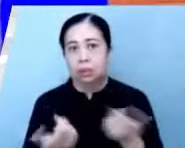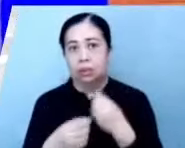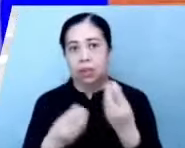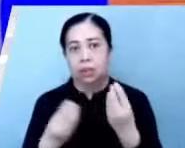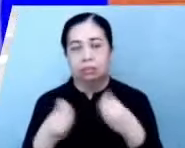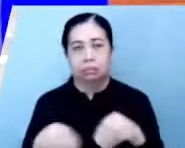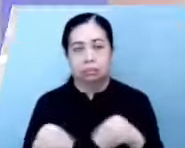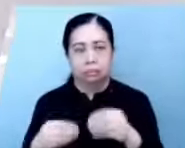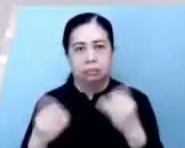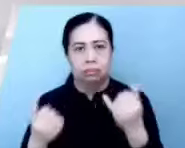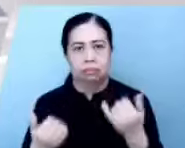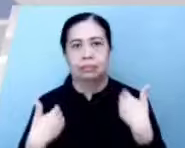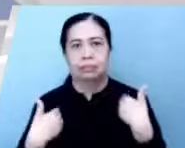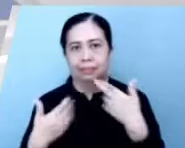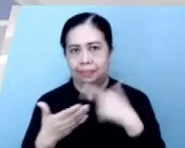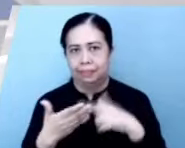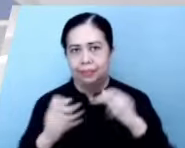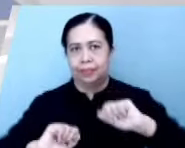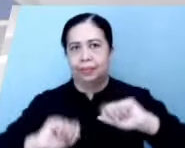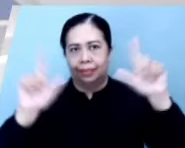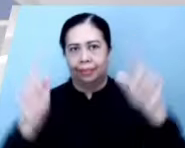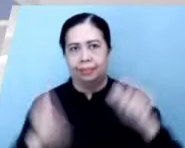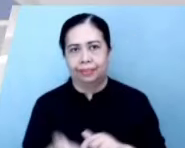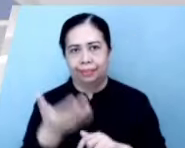si Nico Wahen. Nico.